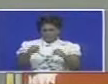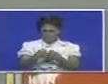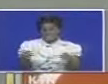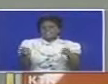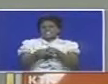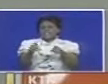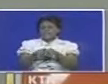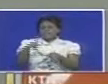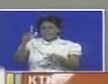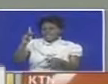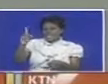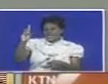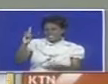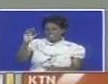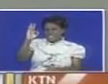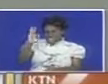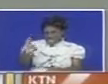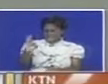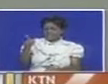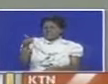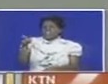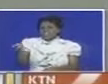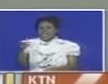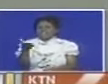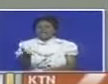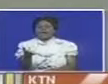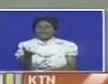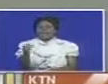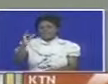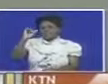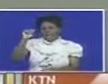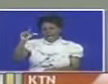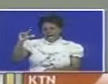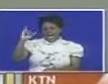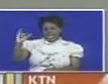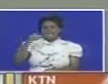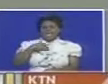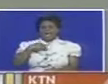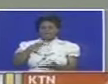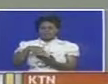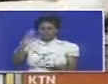wanajeshi waliotumwa eneo hilo kuimarisha usalama kuwepo. Muhammad Ali ana taarifa kamili.